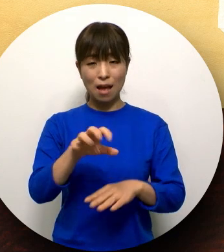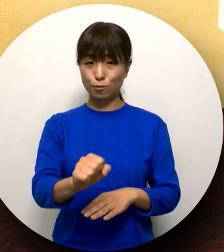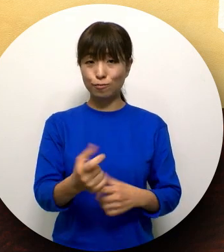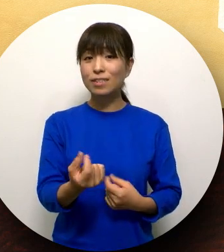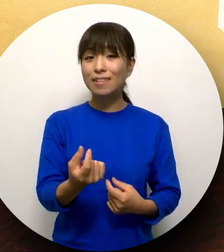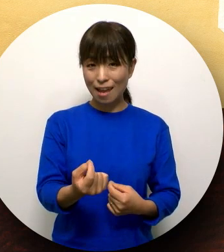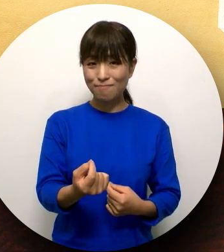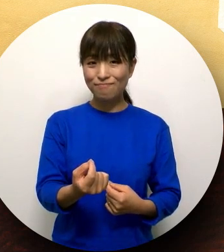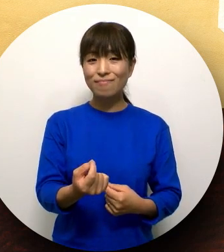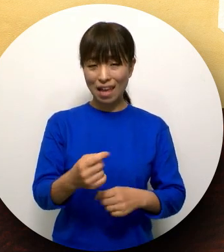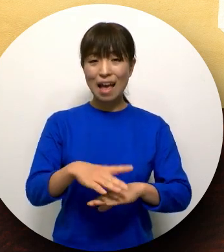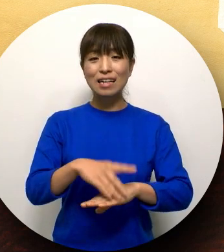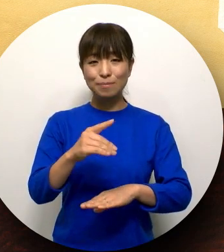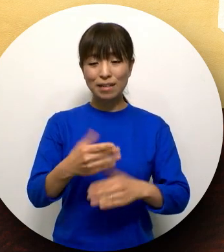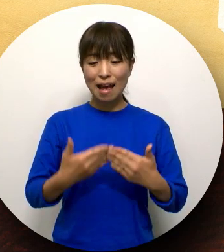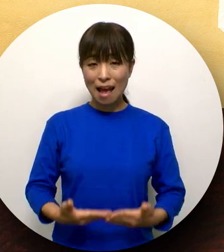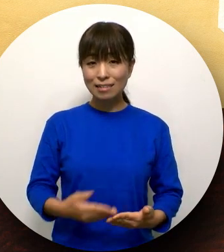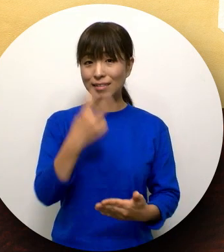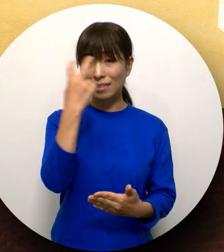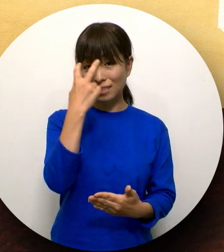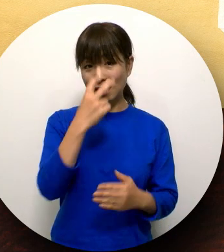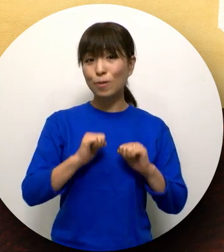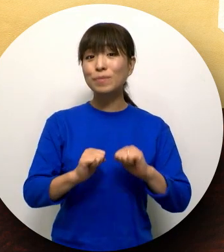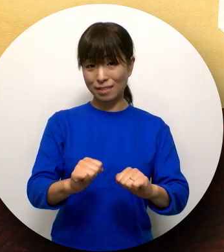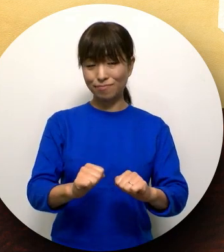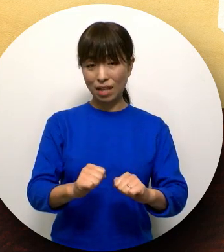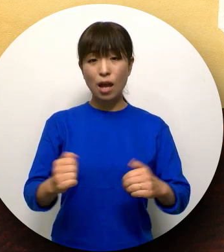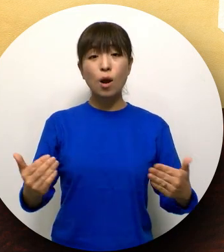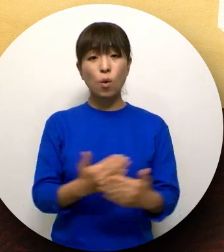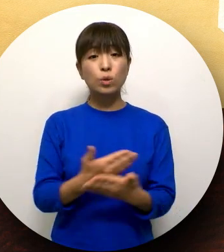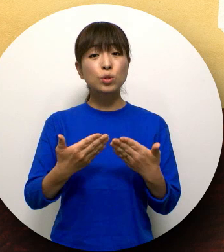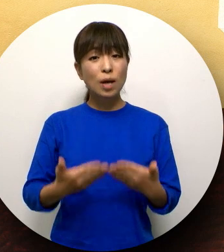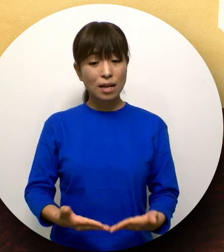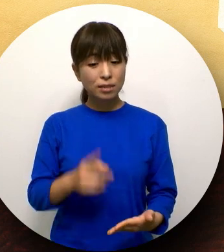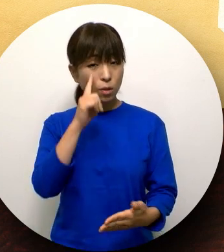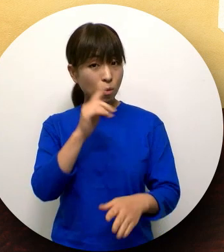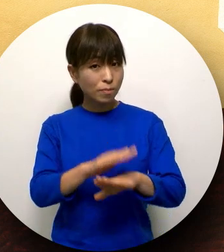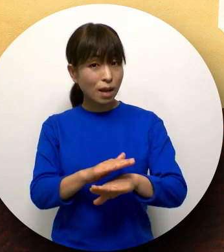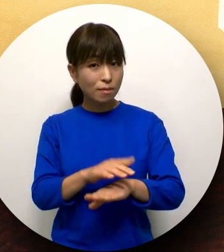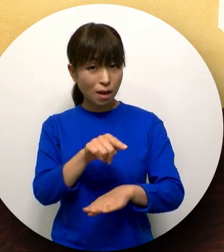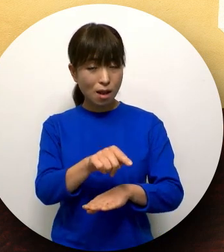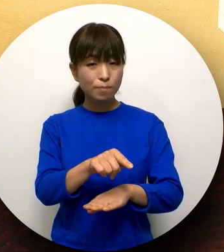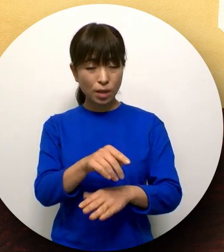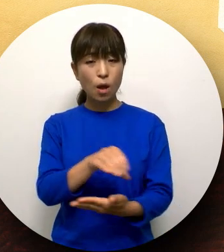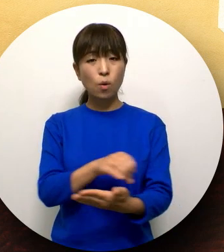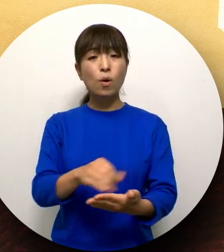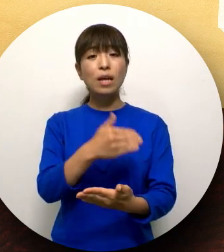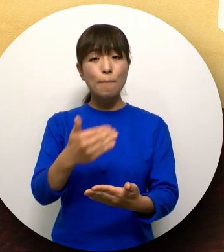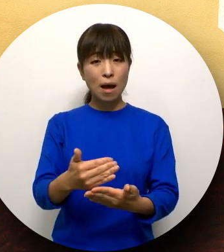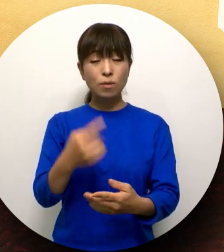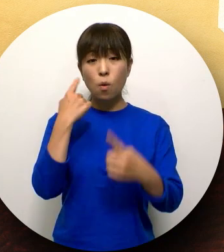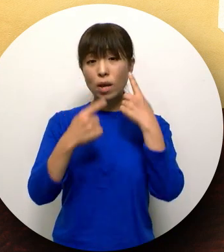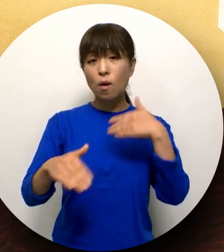ね。なのではじめに安全診断をします。交通安全の視点から見てみると、郡山の怪我や